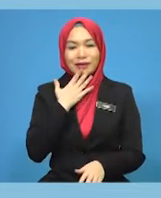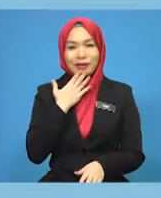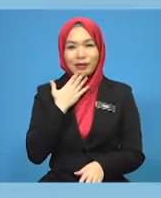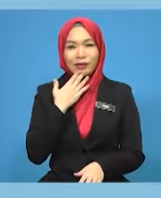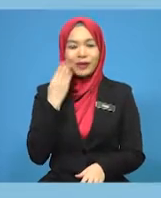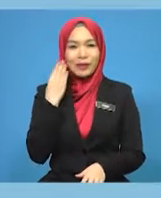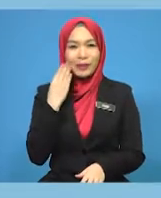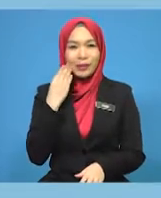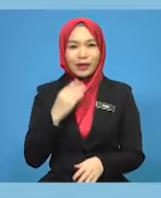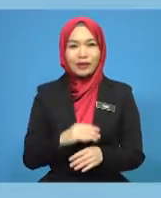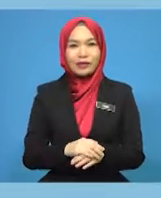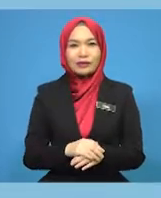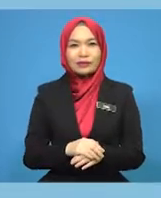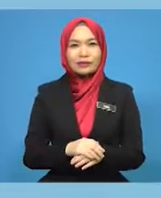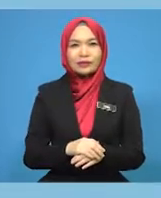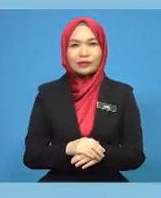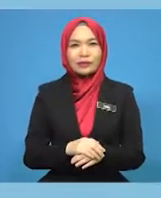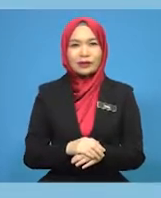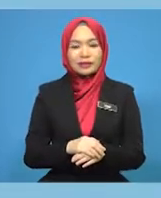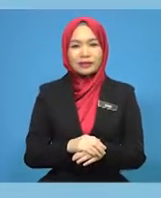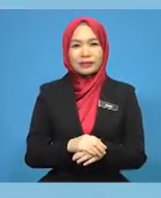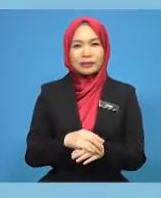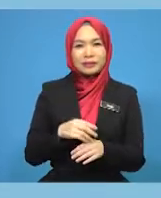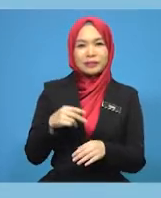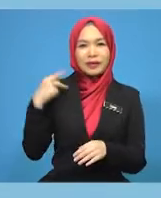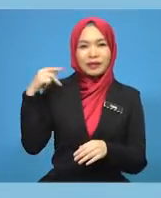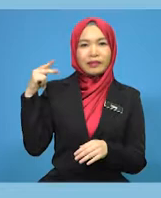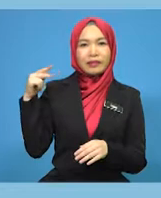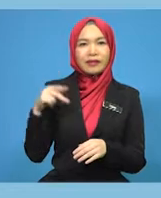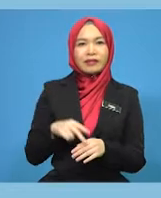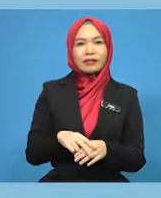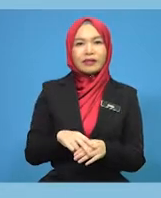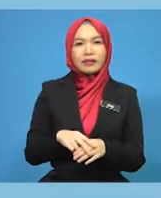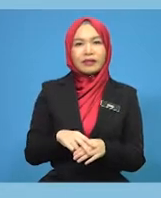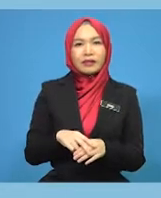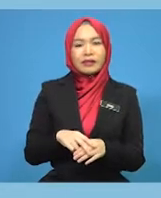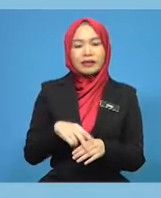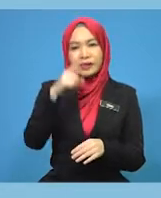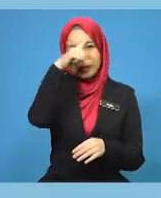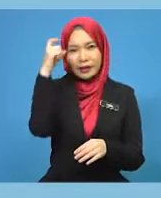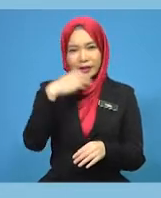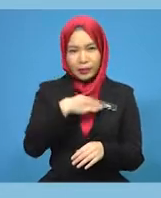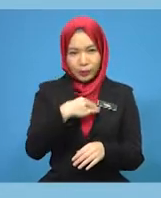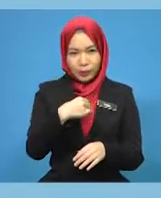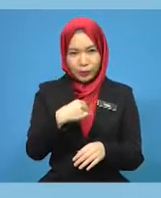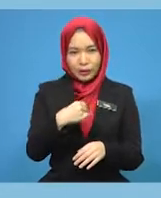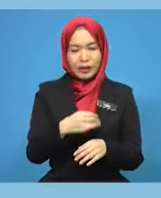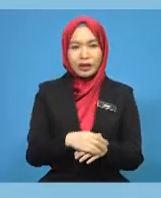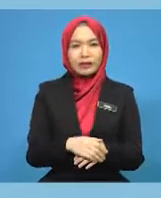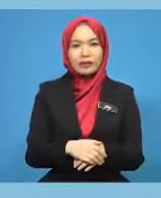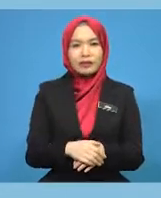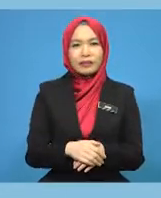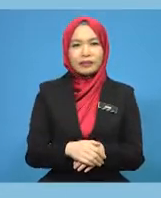coklat, warna bronzer, warna perak, warna hitam atau putih dan warna kelabu.